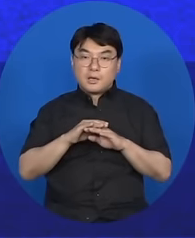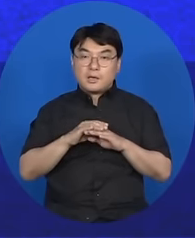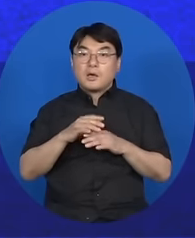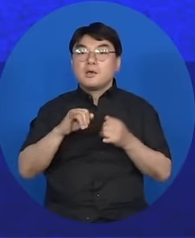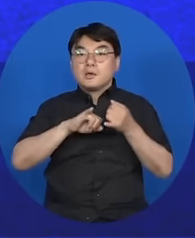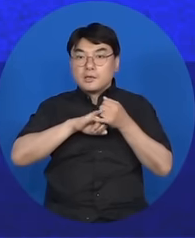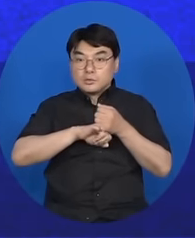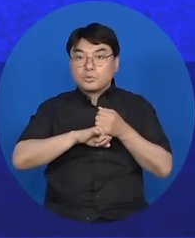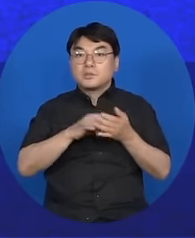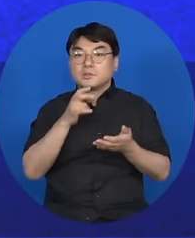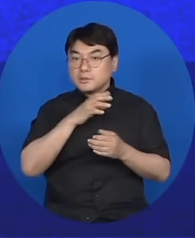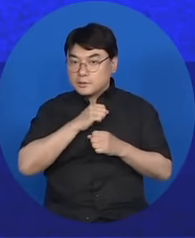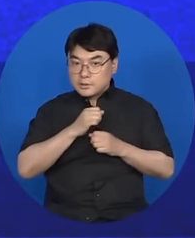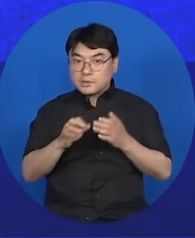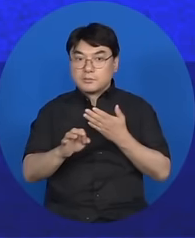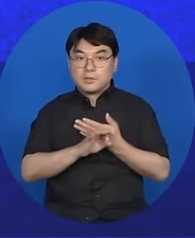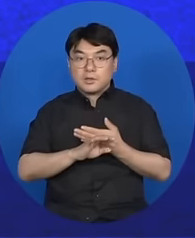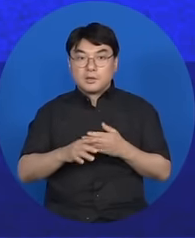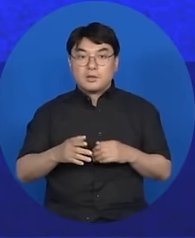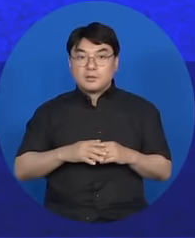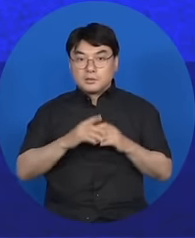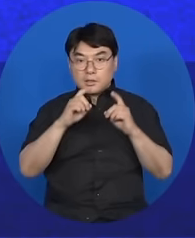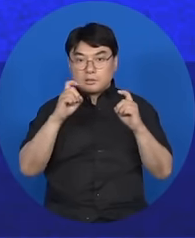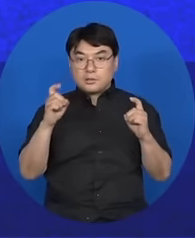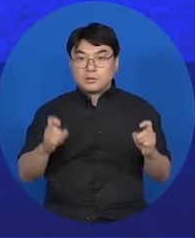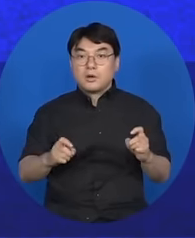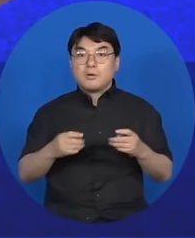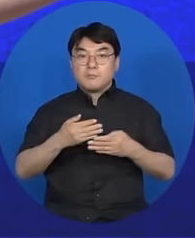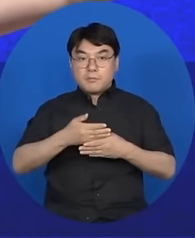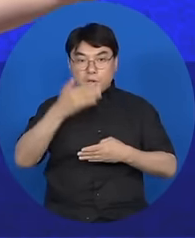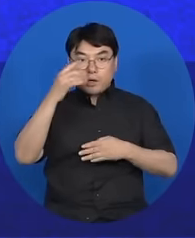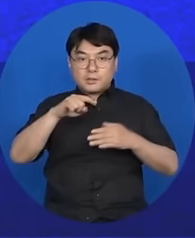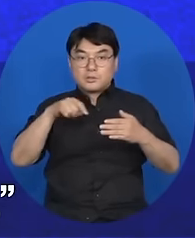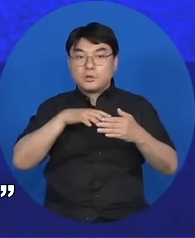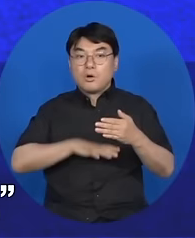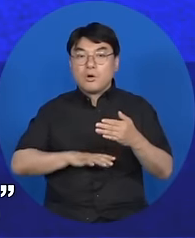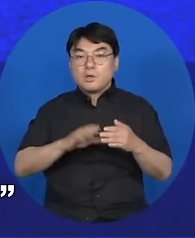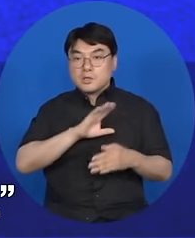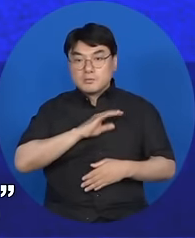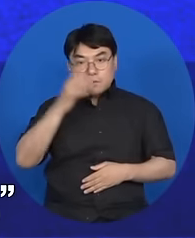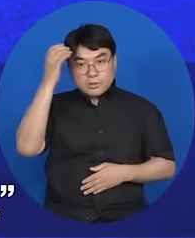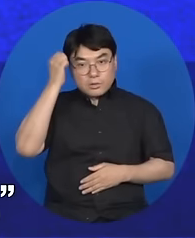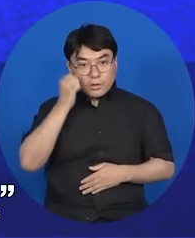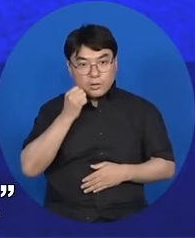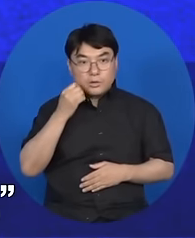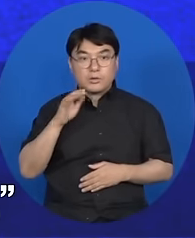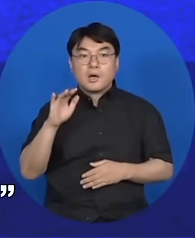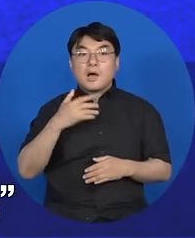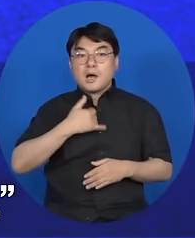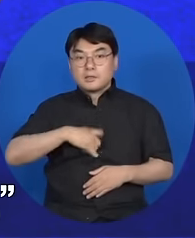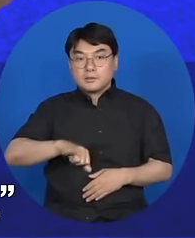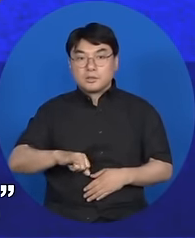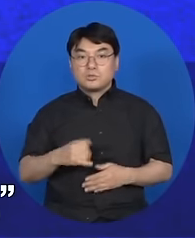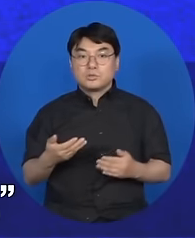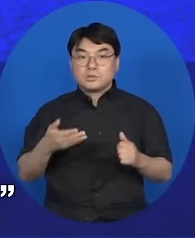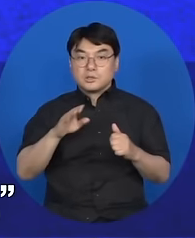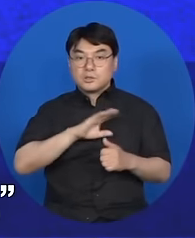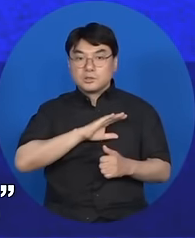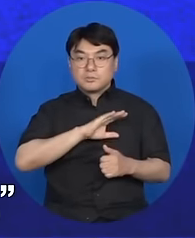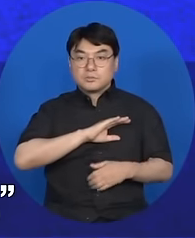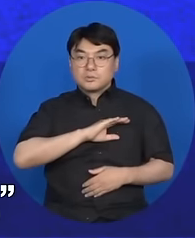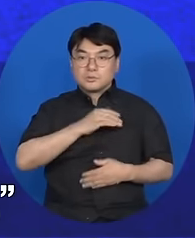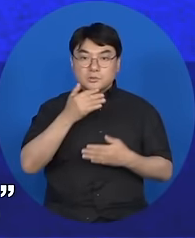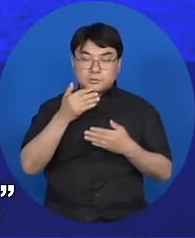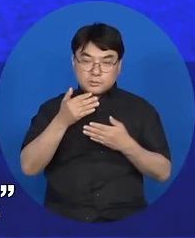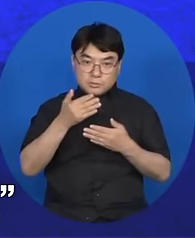그들의 이름이 나의 성전과 나의 성벽 안에서 영원히 기억되도록 하겠다. 아들, 딸을 주어서 이름을 남기는 것보다 더